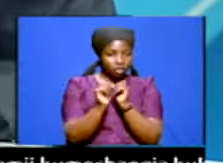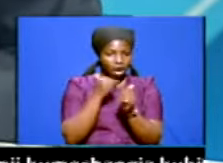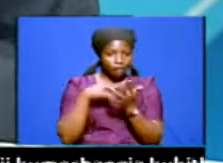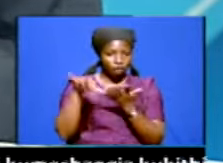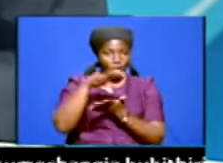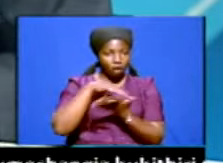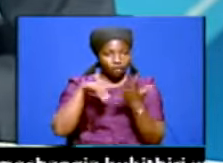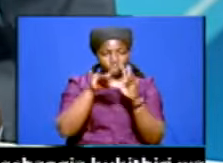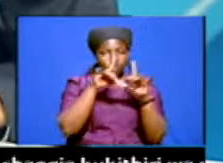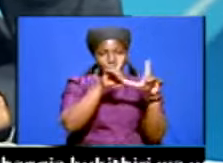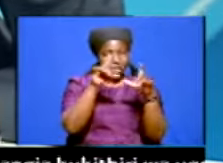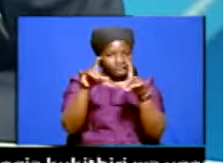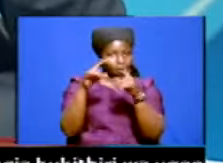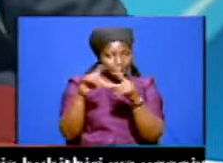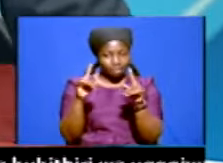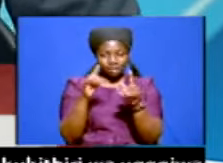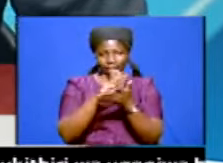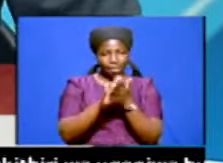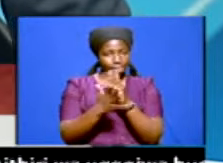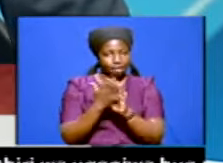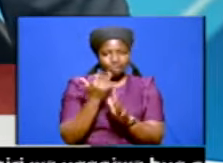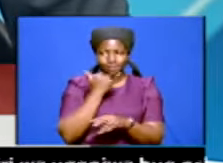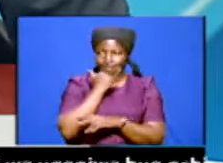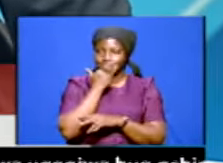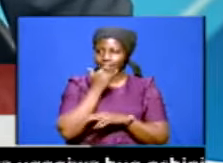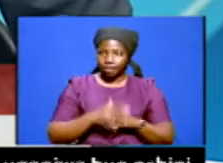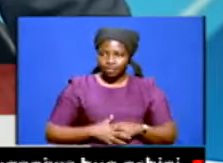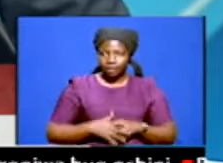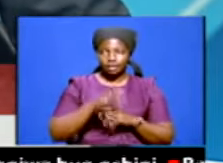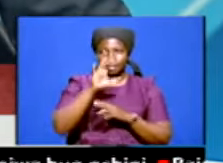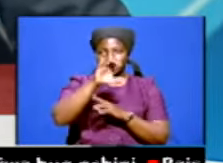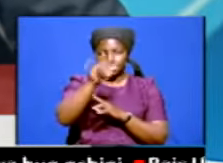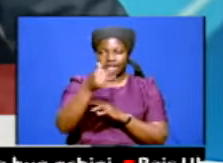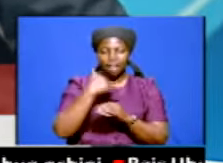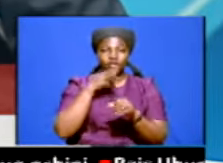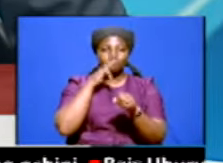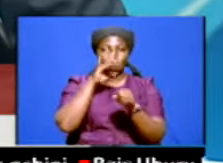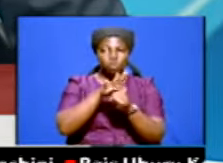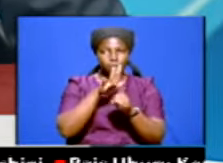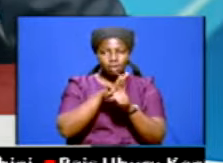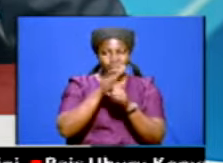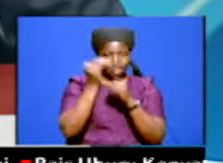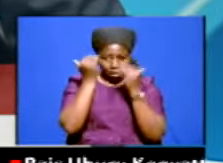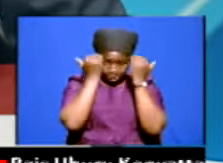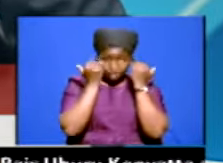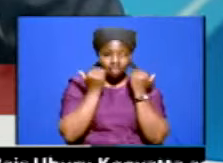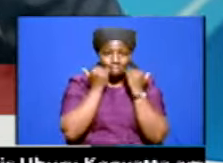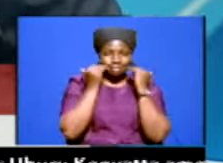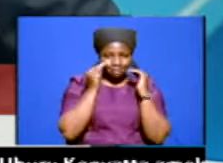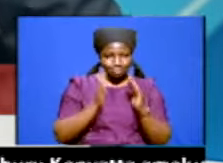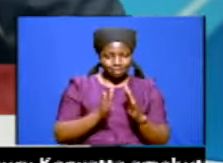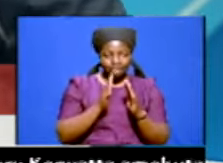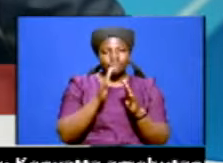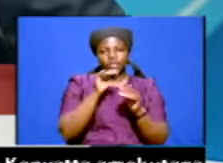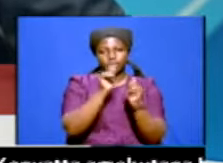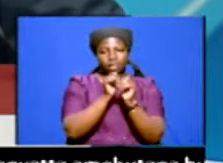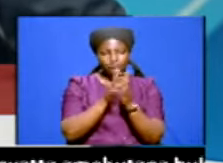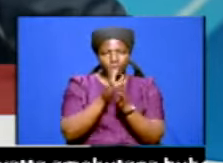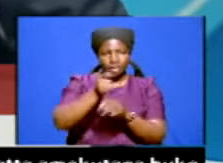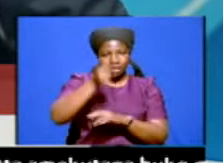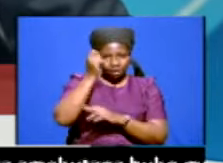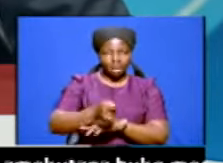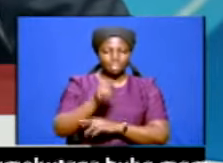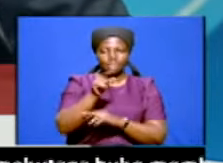Darubini kaneno. Jaji Mkuu Martha Koome amewahakikishia majaji na maafisa wa idara ya mahakama kuwa idara hiyo itakuwa huru, huku